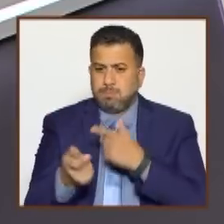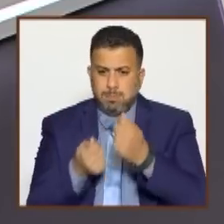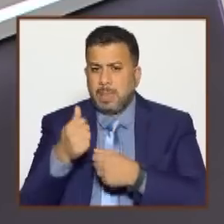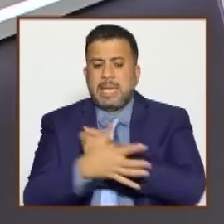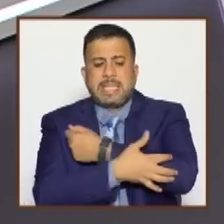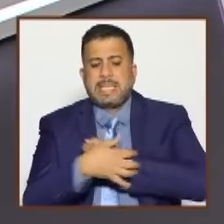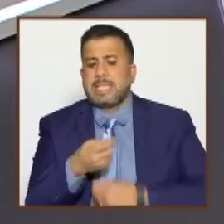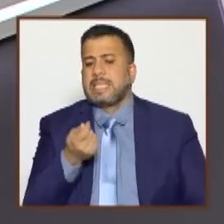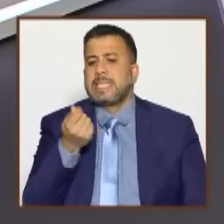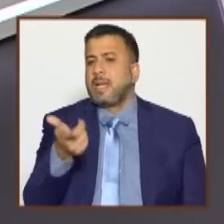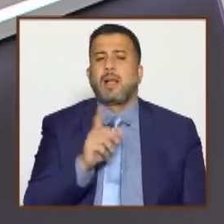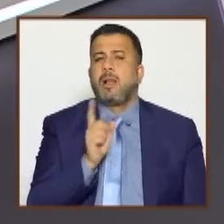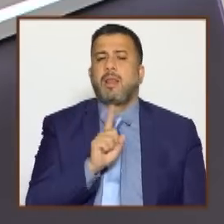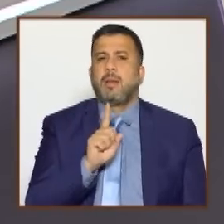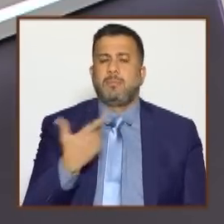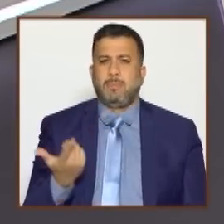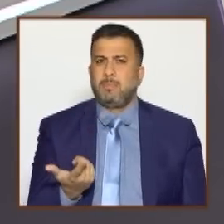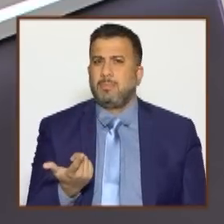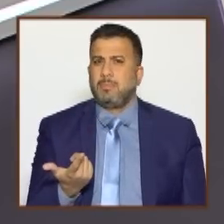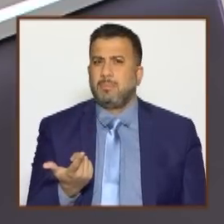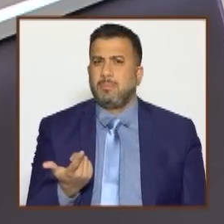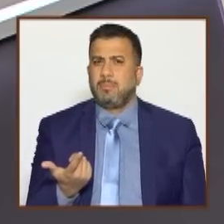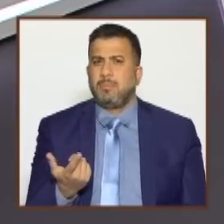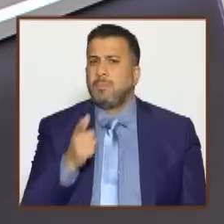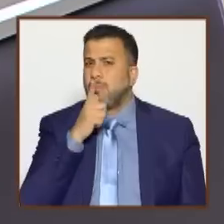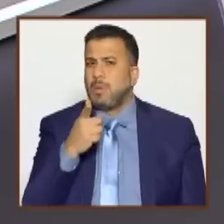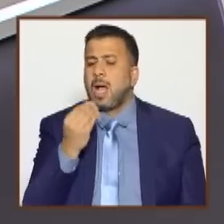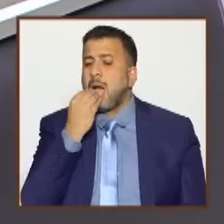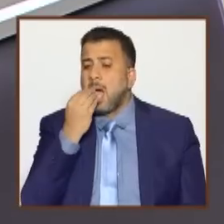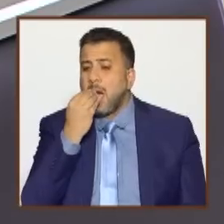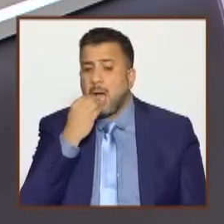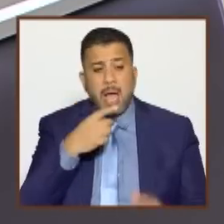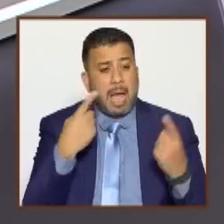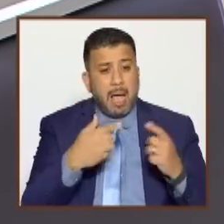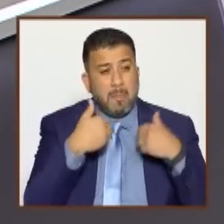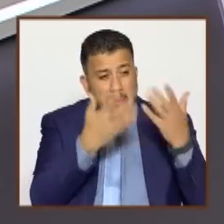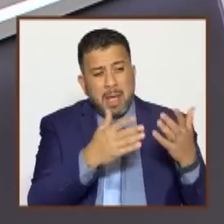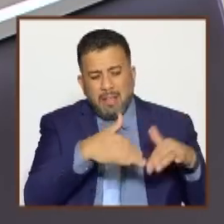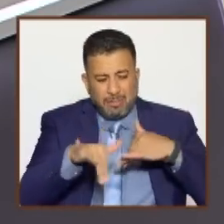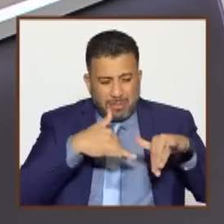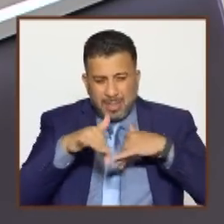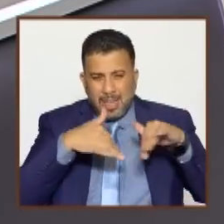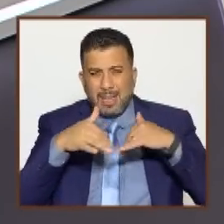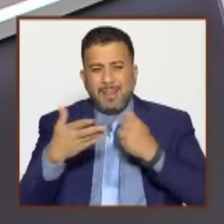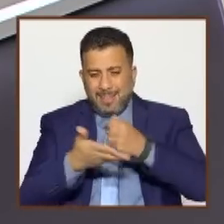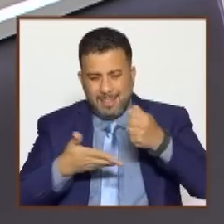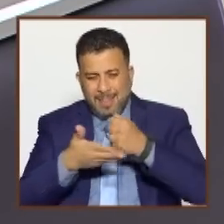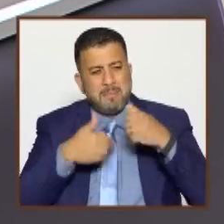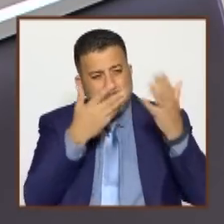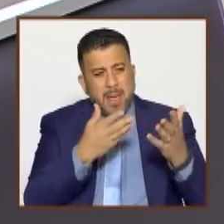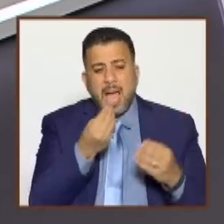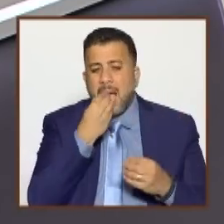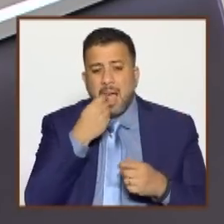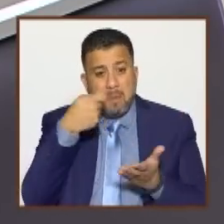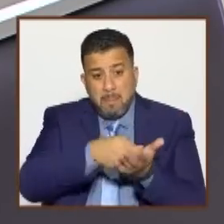عليه. إلا يوم أنت بتخلينها يصير يأكل من خشاش الأرض. عنده لازم حن حطينا عيا في العزاب، ولا وين نطلع